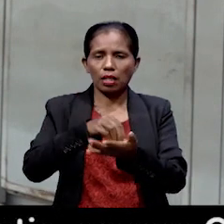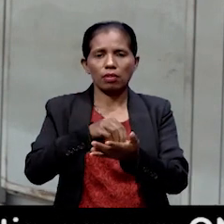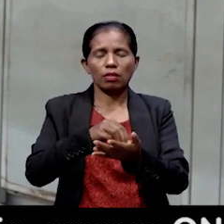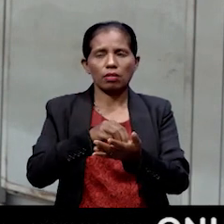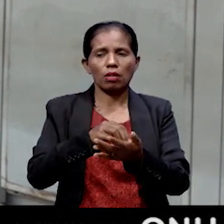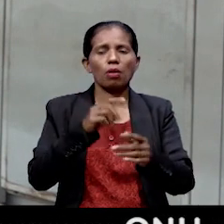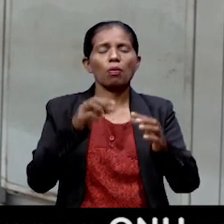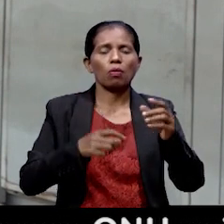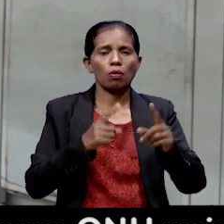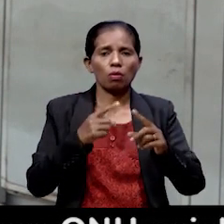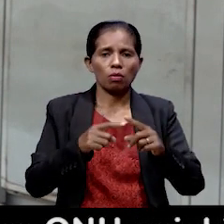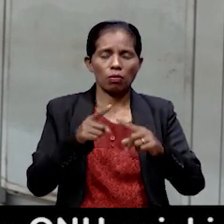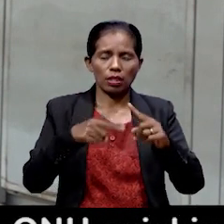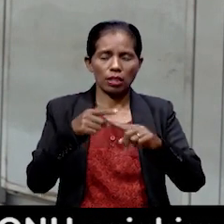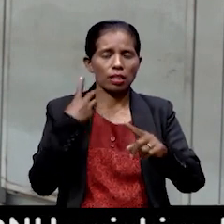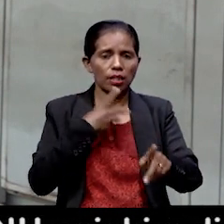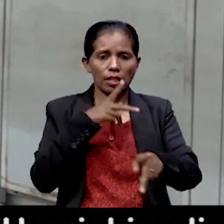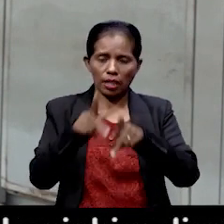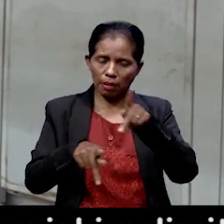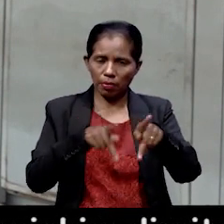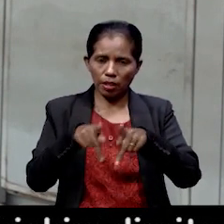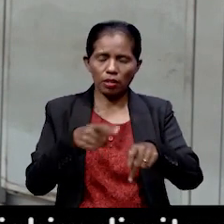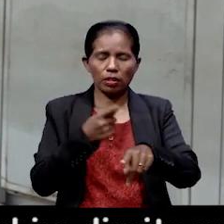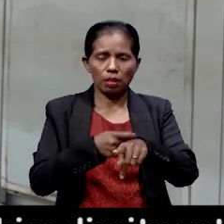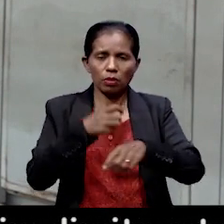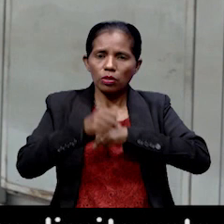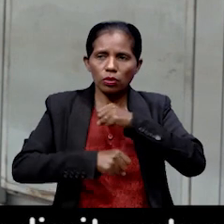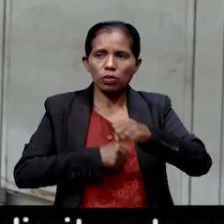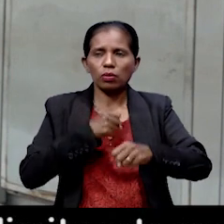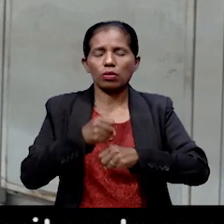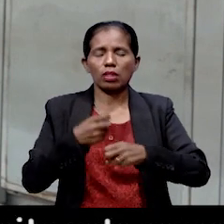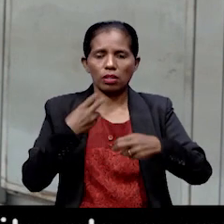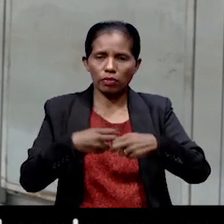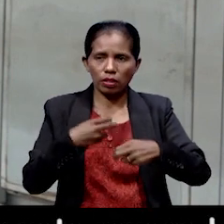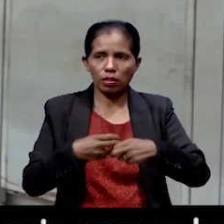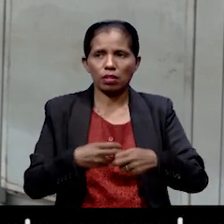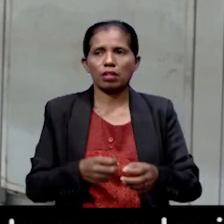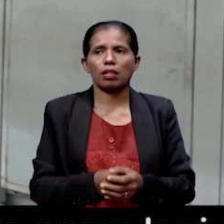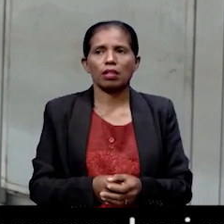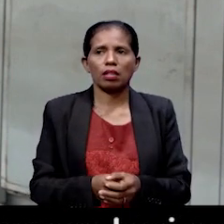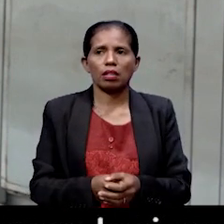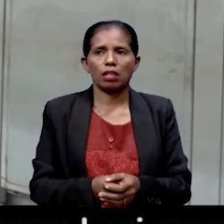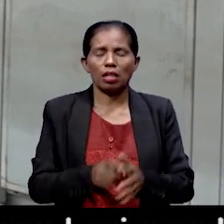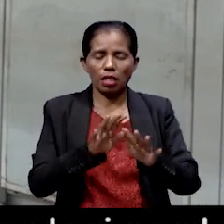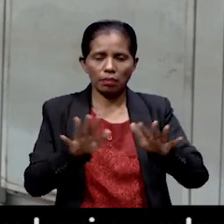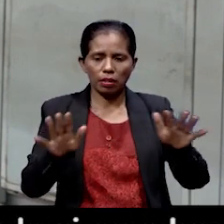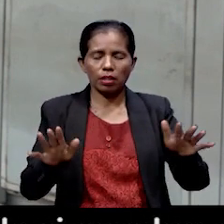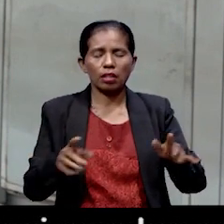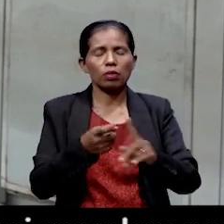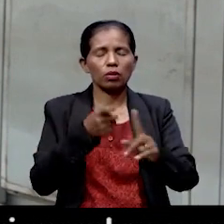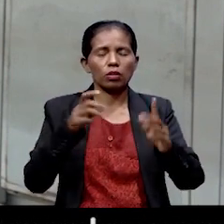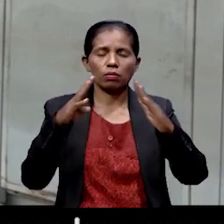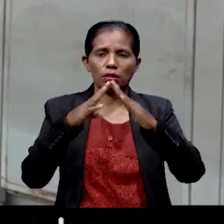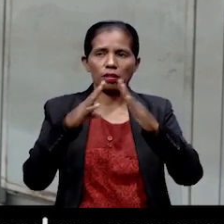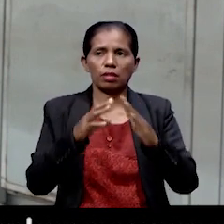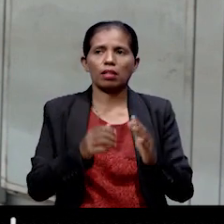itene po uneho situasau de ho susar o difícil psicologicamente lavari kira nebe husi umane ba escola